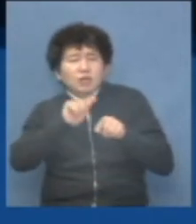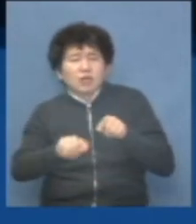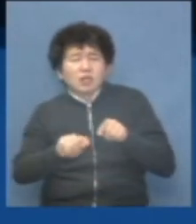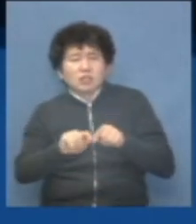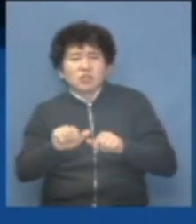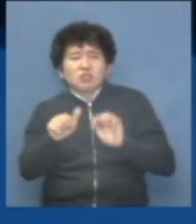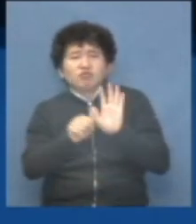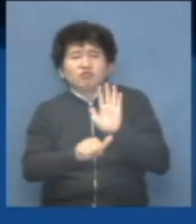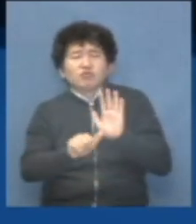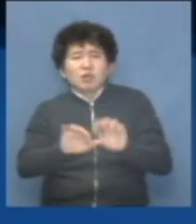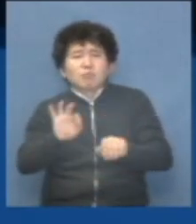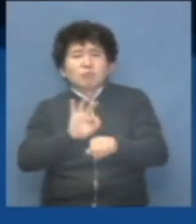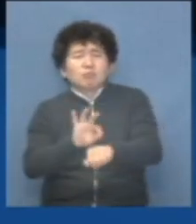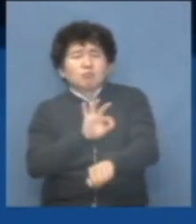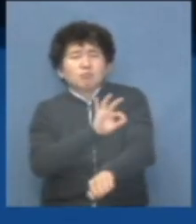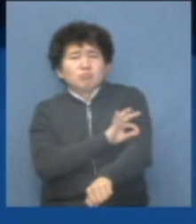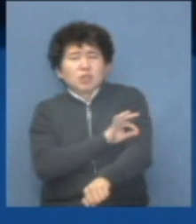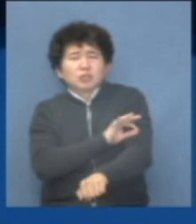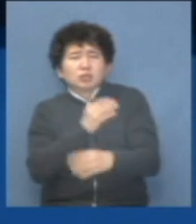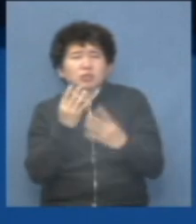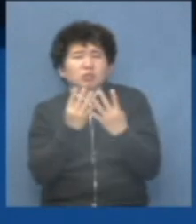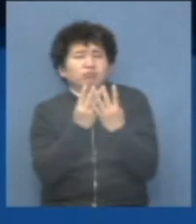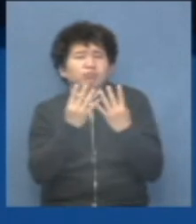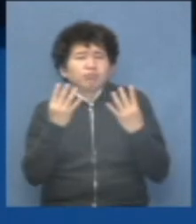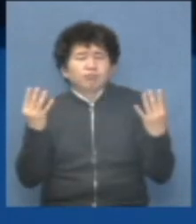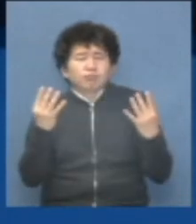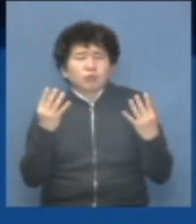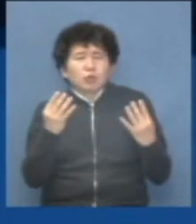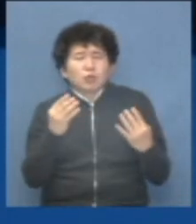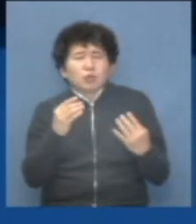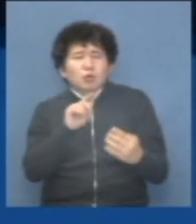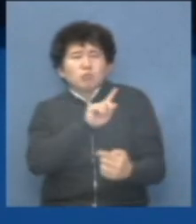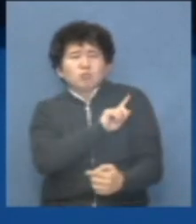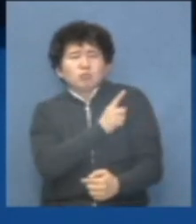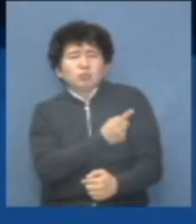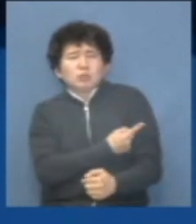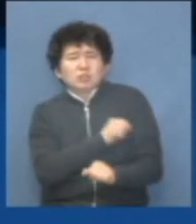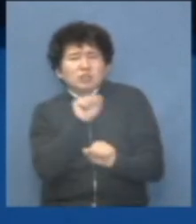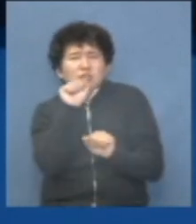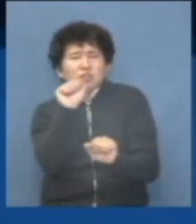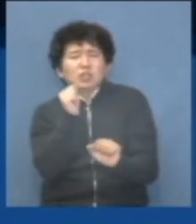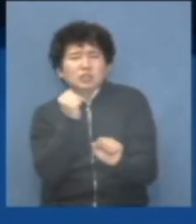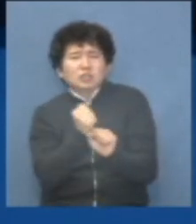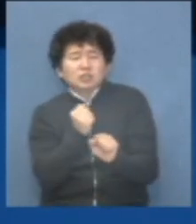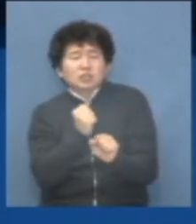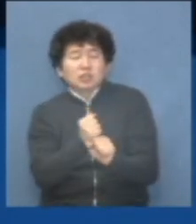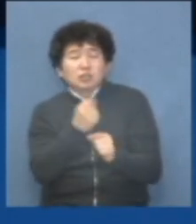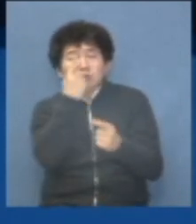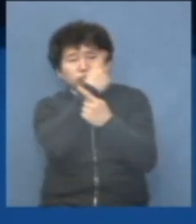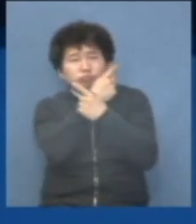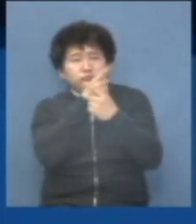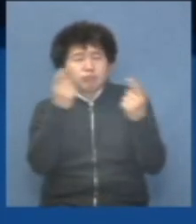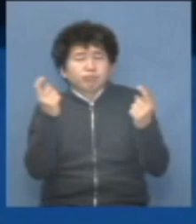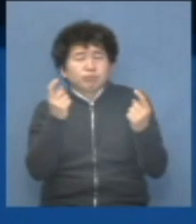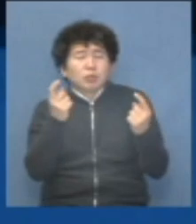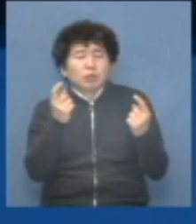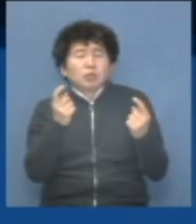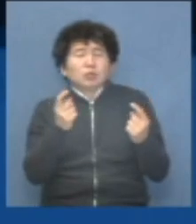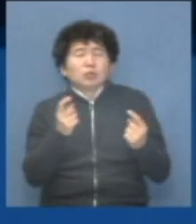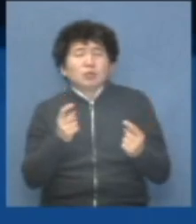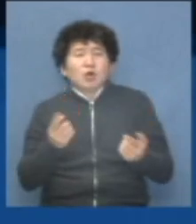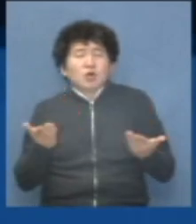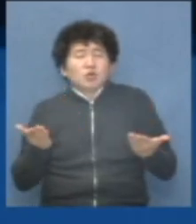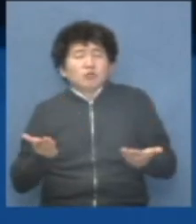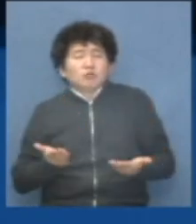60 метр болатын бөгетті күшейту жұмыстары жүргізілуде. Халыққа ескертіліп, төтенше жағдай туындаған жағдайда